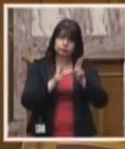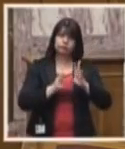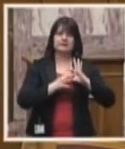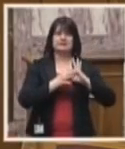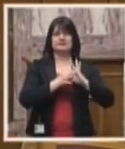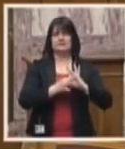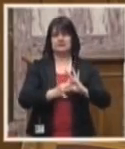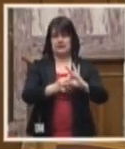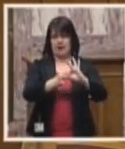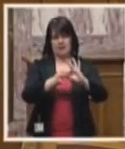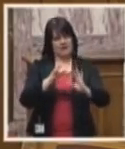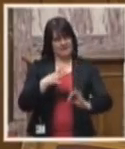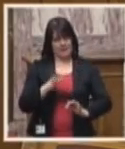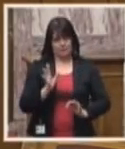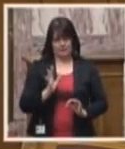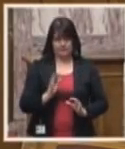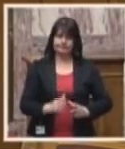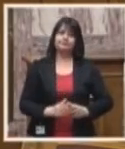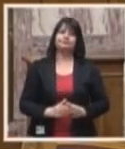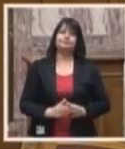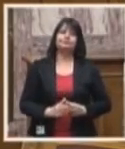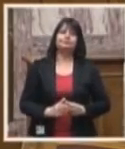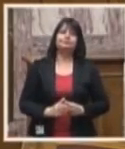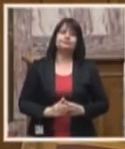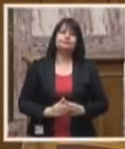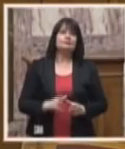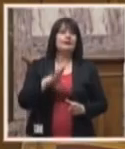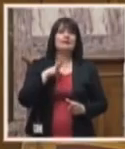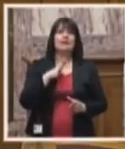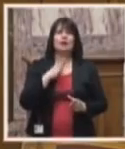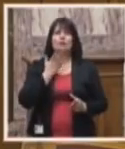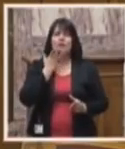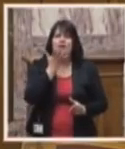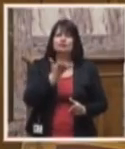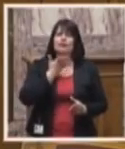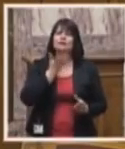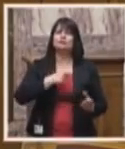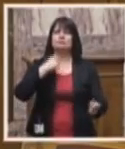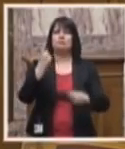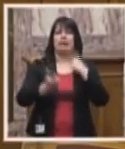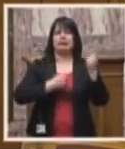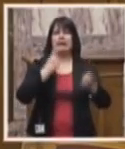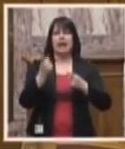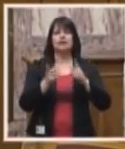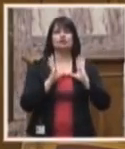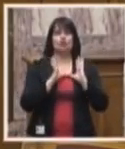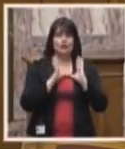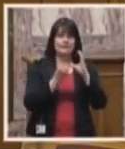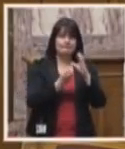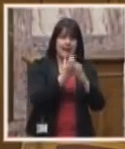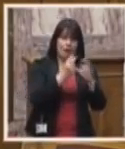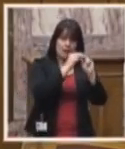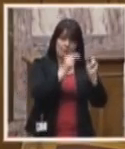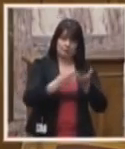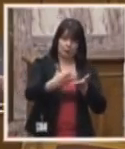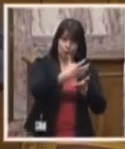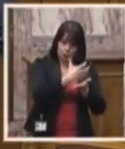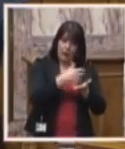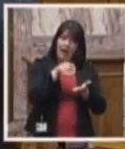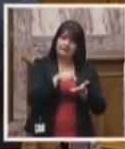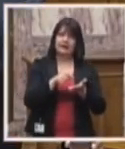Είναι βασικός στόχος να μην δαπανούμε παραπάνω από ό,τι παράγουμε, από ό,τι βγάζουμε. Να